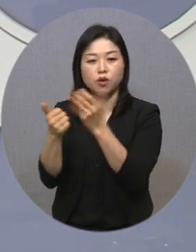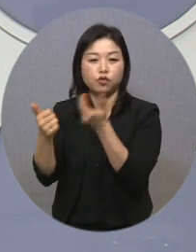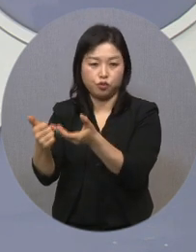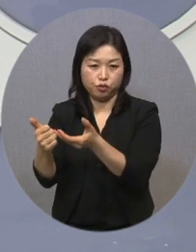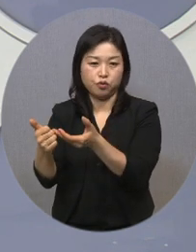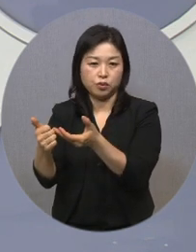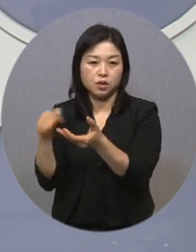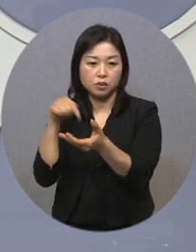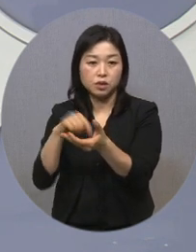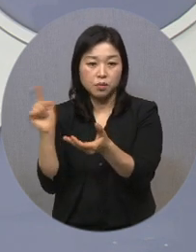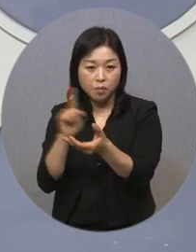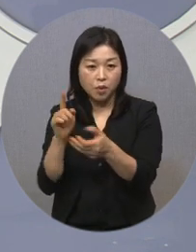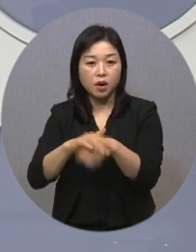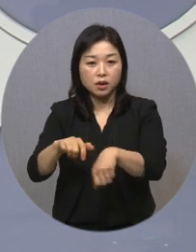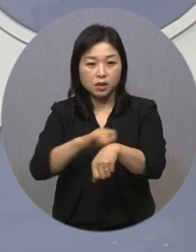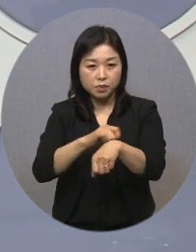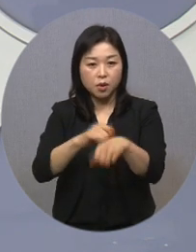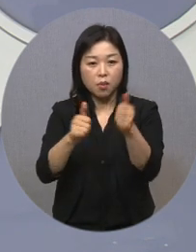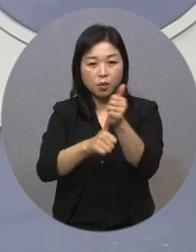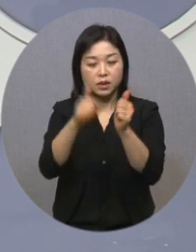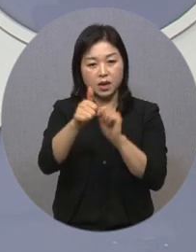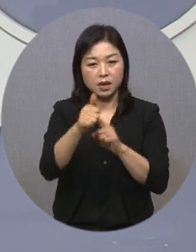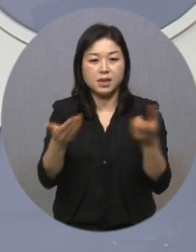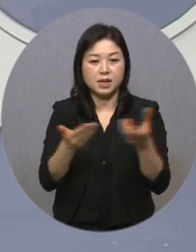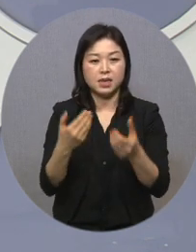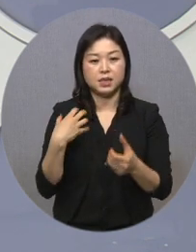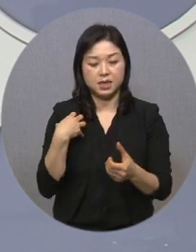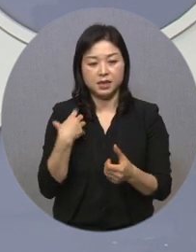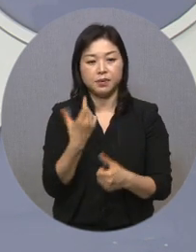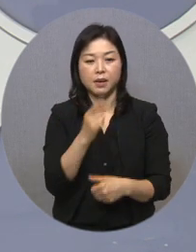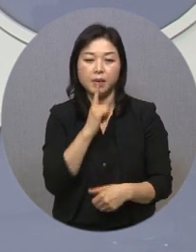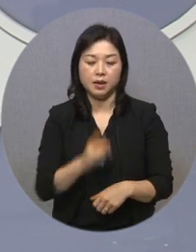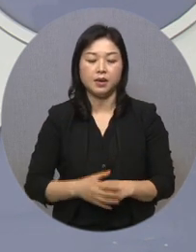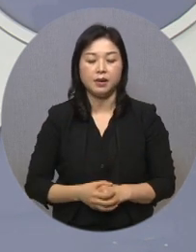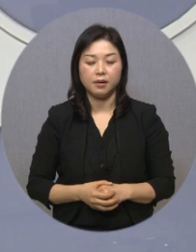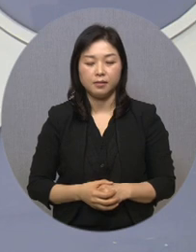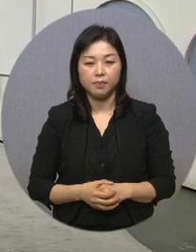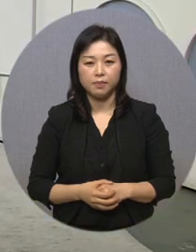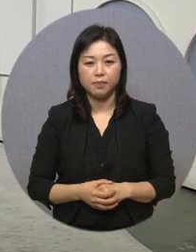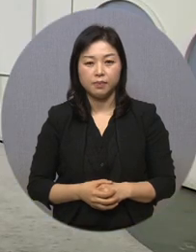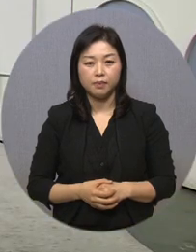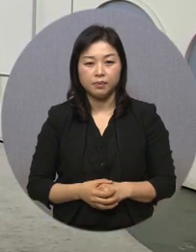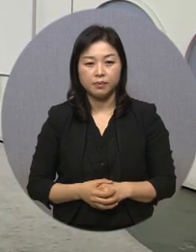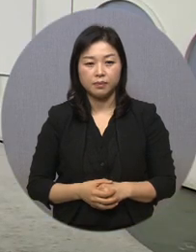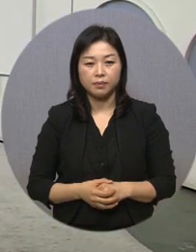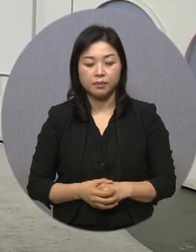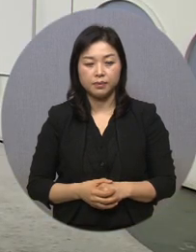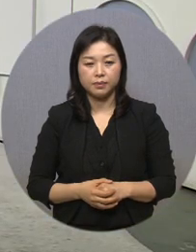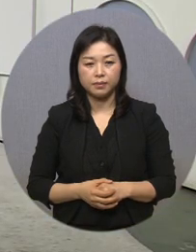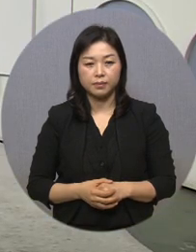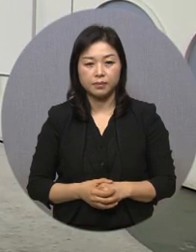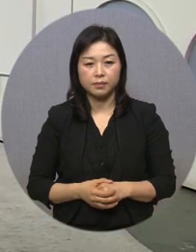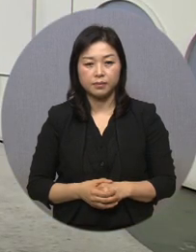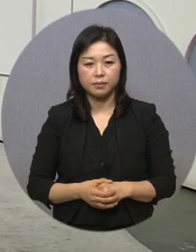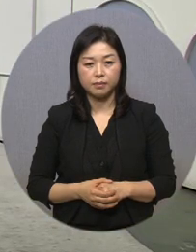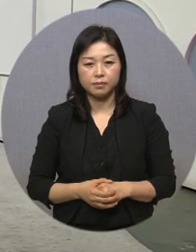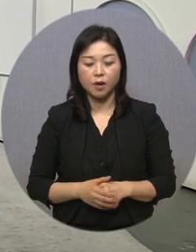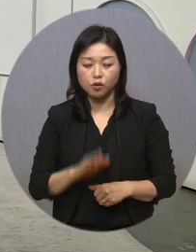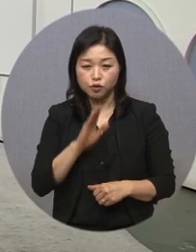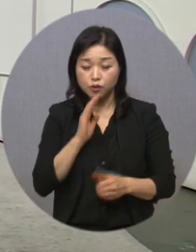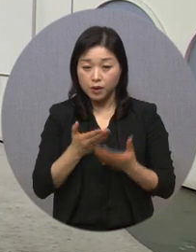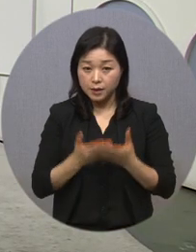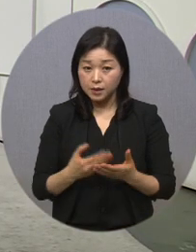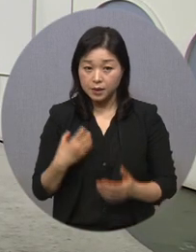주는 것이 특별보좌관의 주 업무라고 말씀을 드릴 수 있을 것 같습니다. 아, 그렇습니까? 상당히